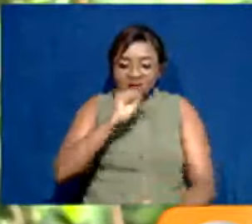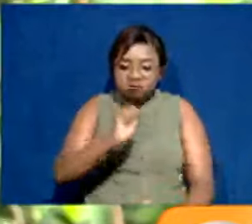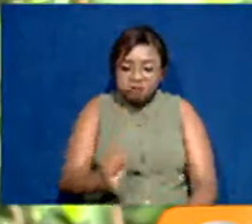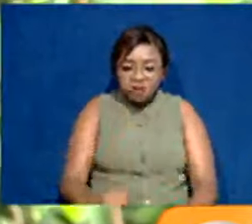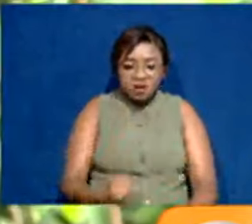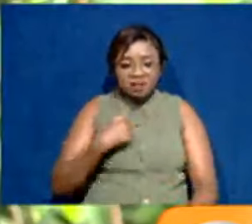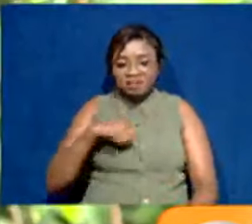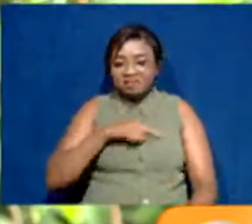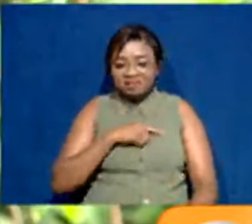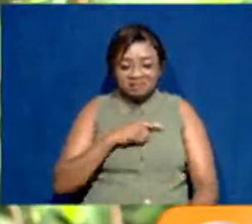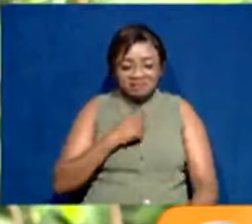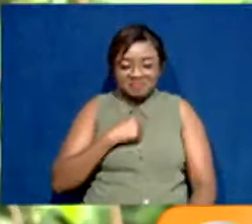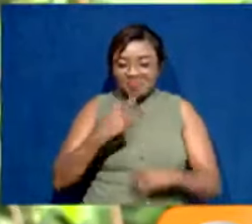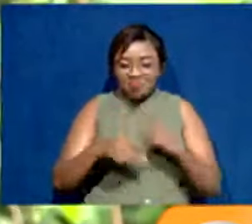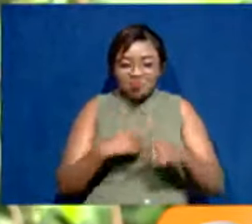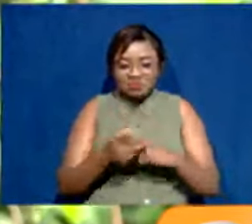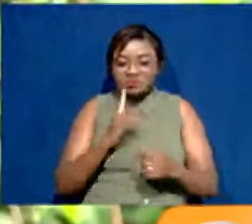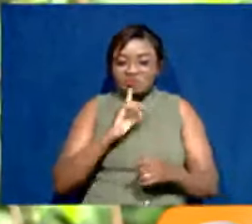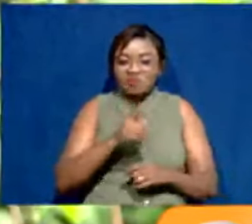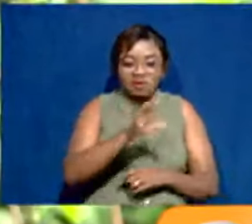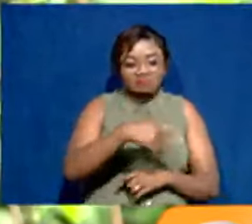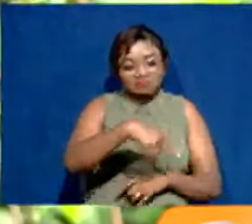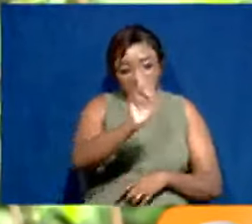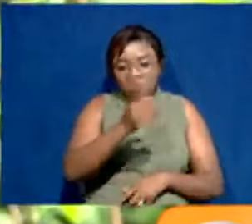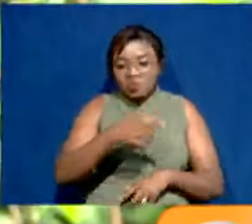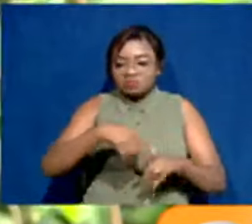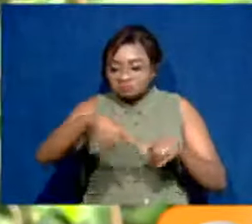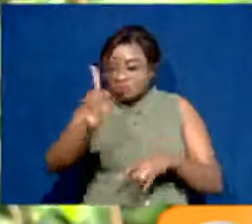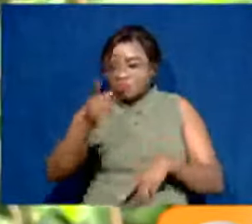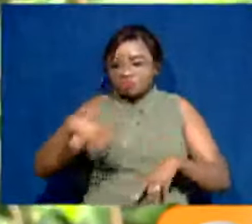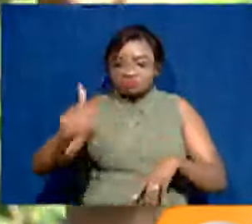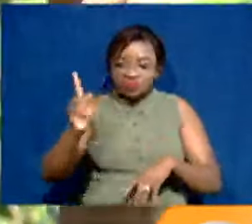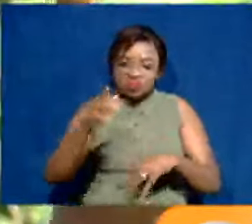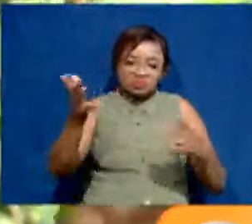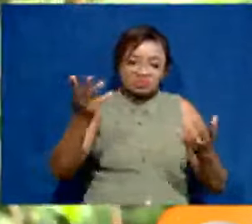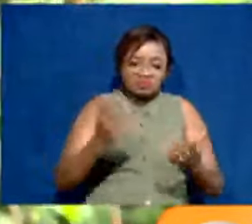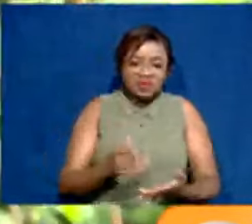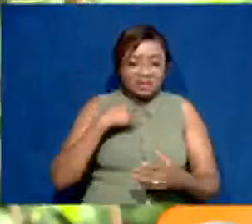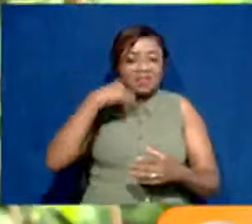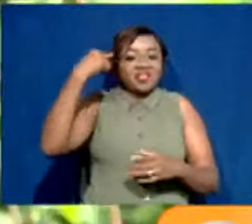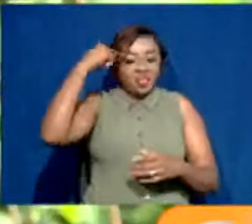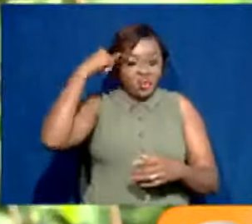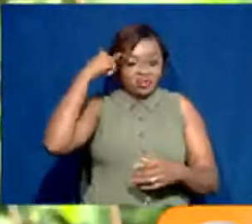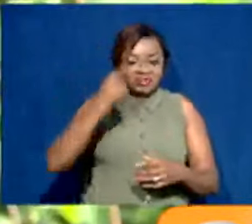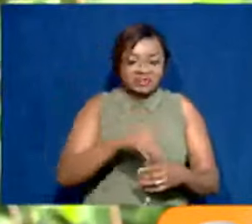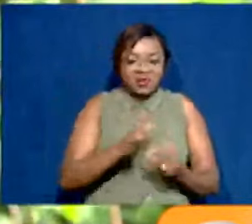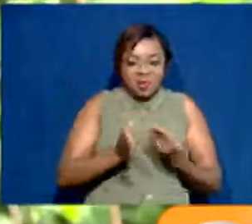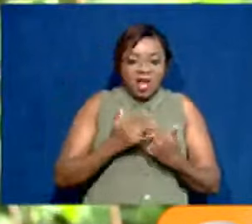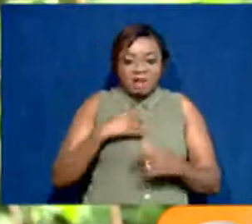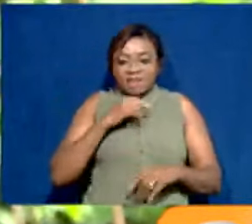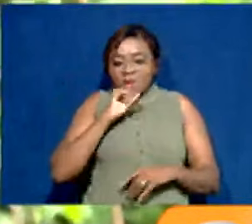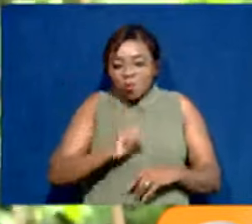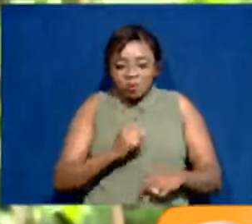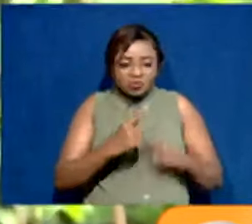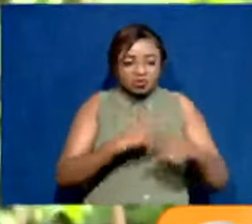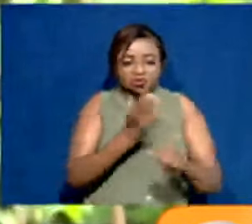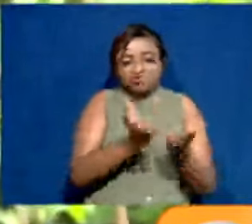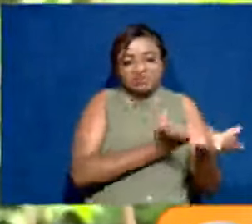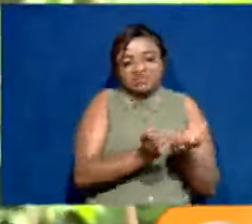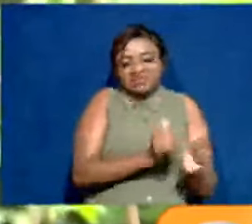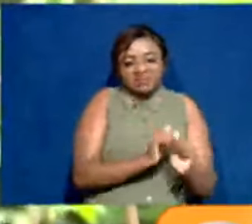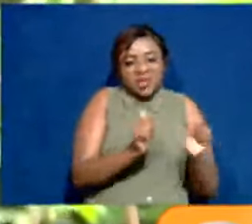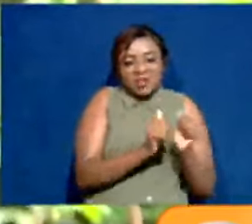tu hapa na ambia watu waenda wachune macadamia waniletee tu hapa nipime na kilo. Sasa nikaona hiyo kazi ni